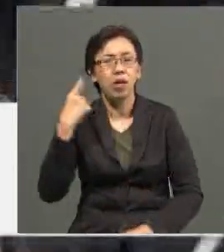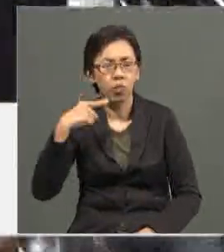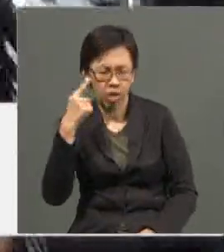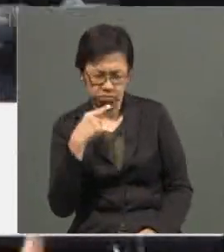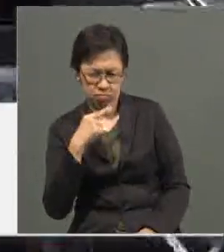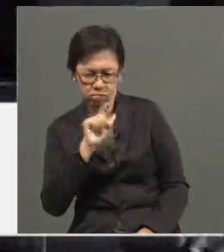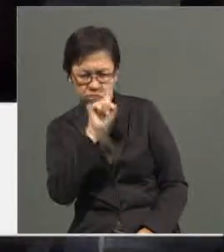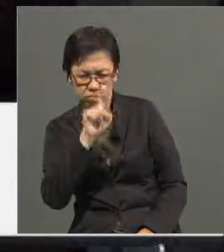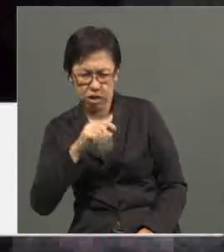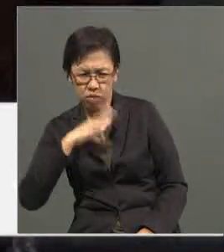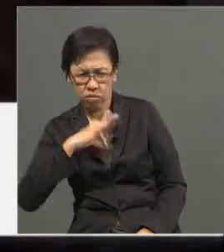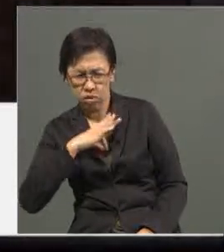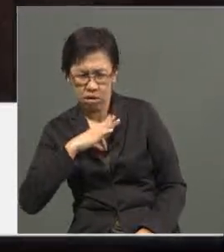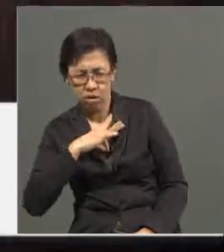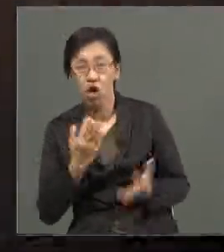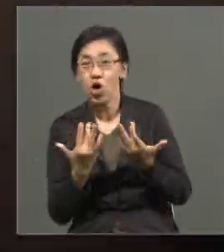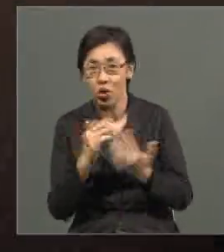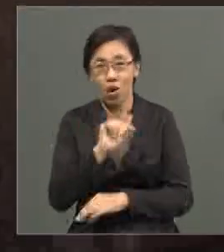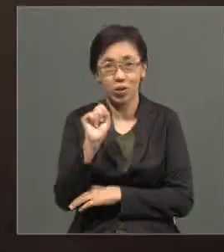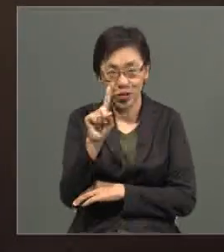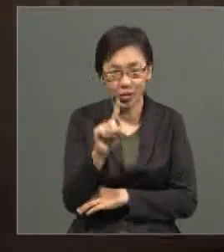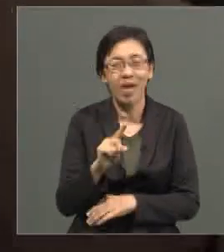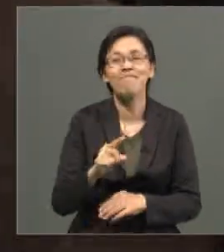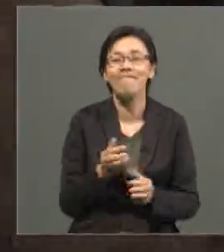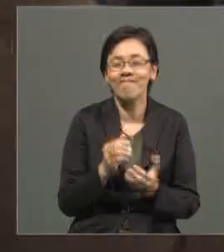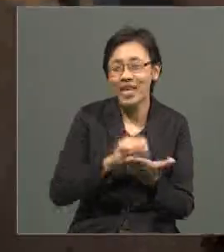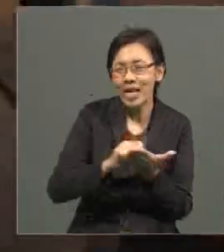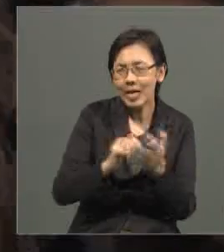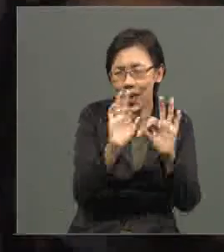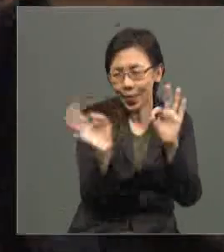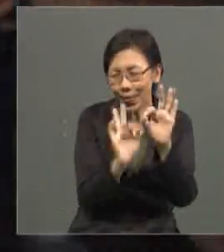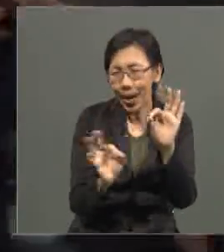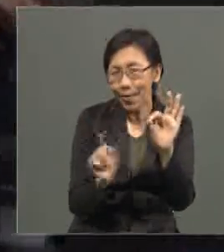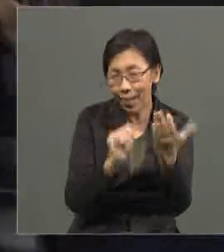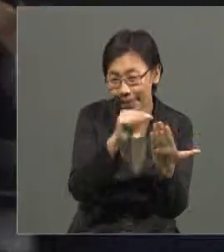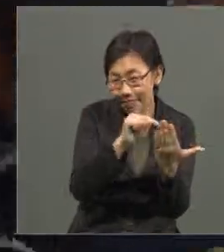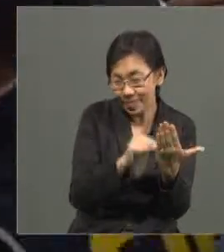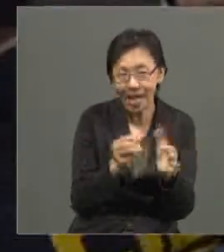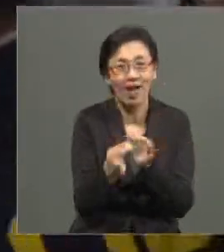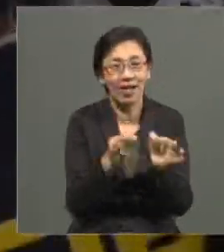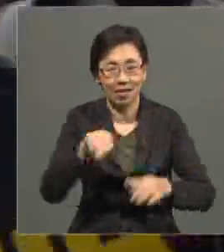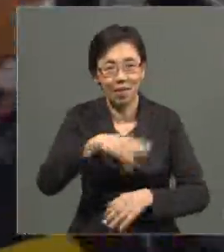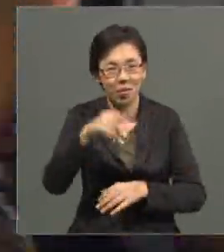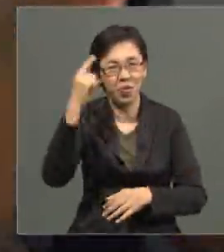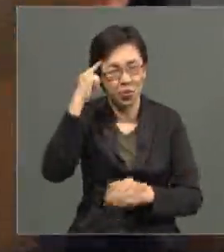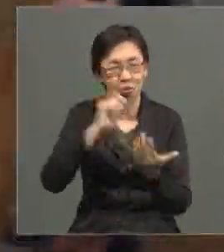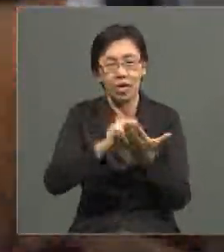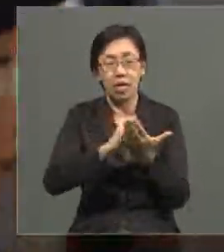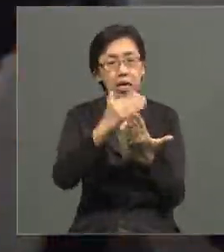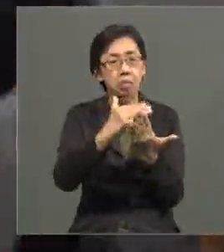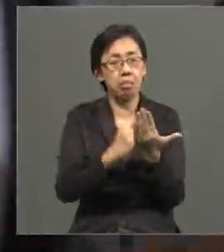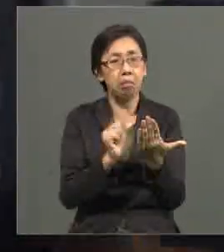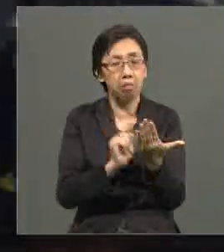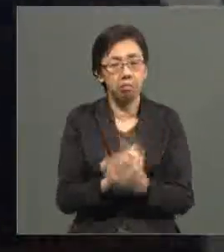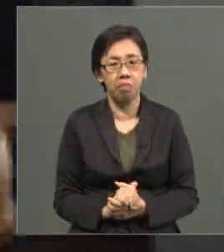ไหวตัวทันนะฮะแล้วเดี๋ยววันศุกร์นี้คุณสนธิบอกว่าจะเอาวิธีการเขียนพินัยกรรมเนี่ยมาให้ดูว่าทนตั้มเนี่ยเขียนอย่างไรคือ